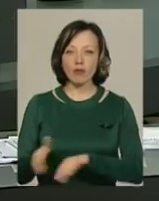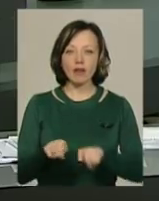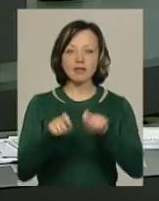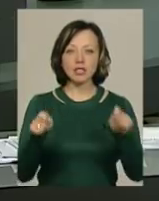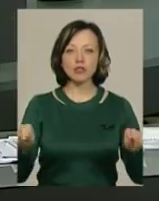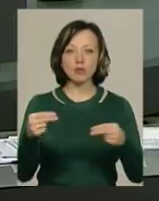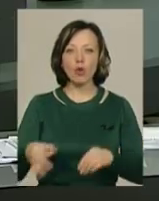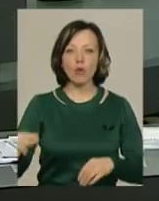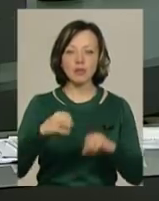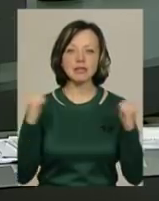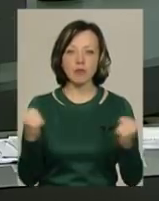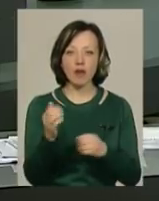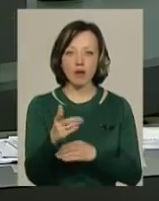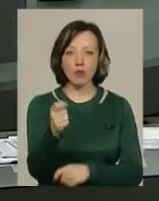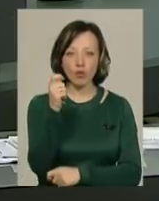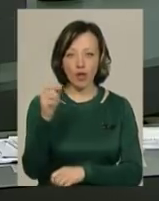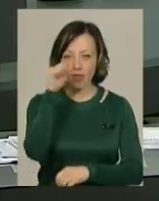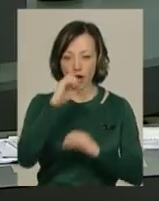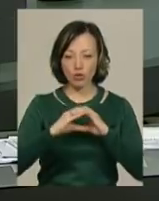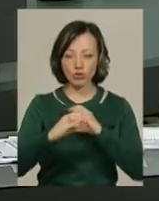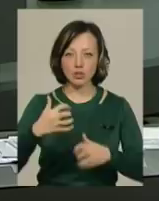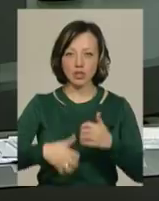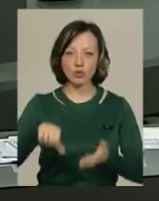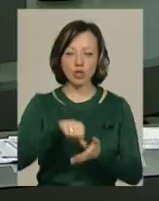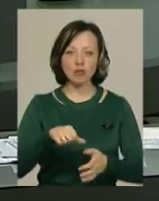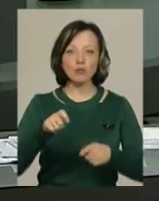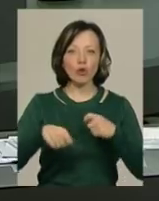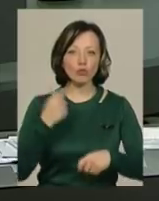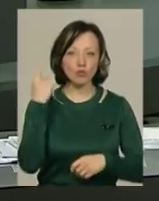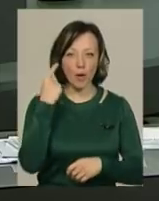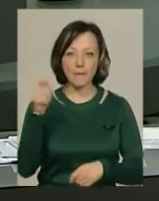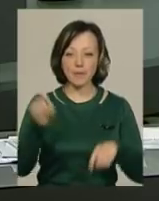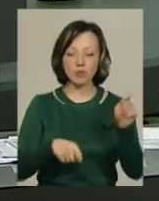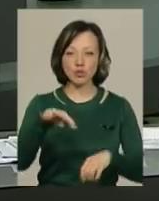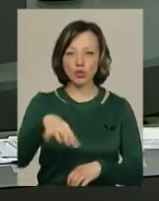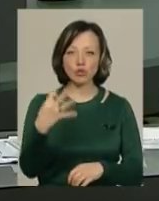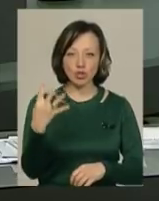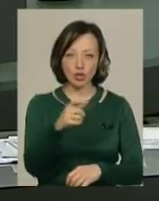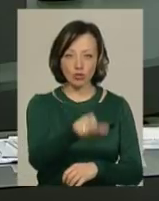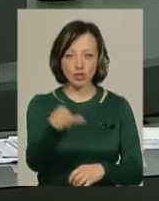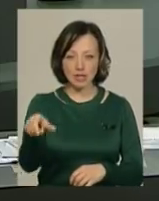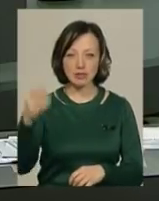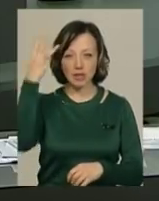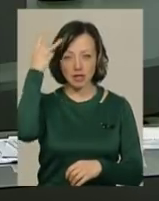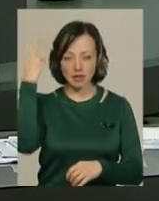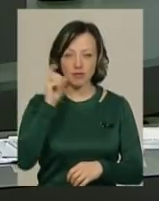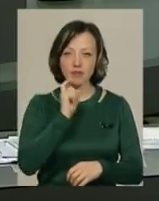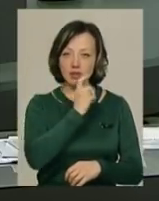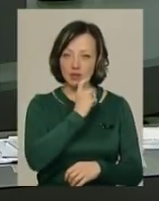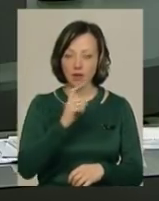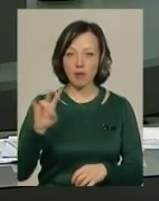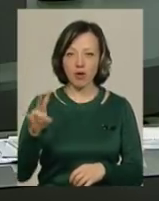чемпіонат області з зимової риболовлі на льоду серед учасників із порушенням слуху прибули 44 рибалки з Хмельницької,